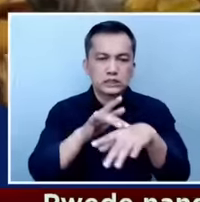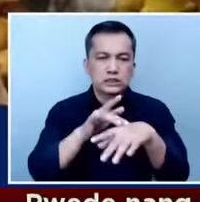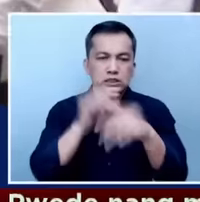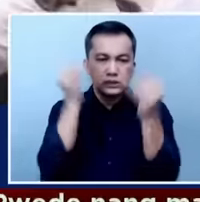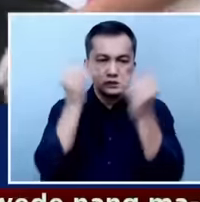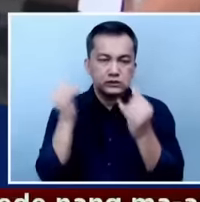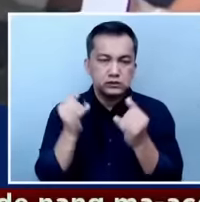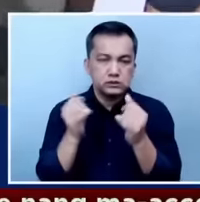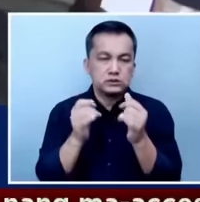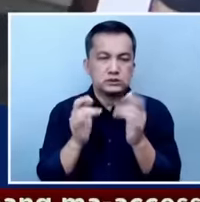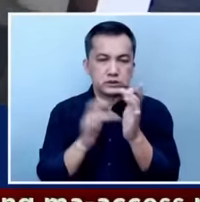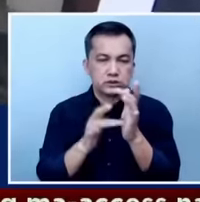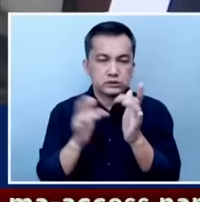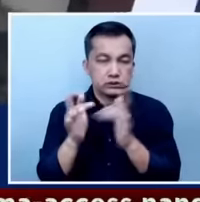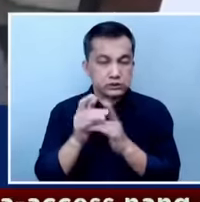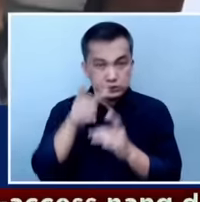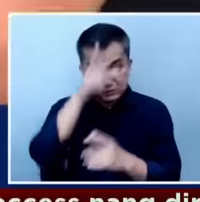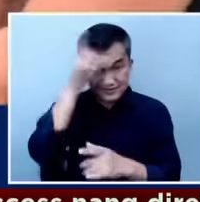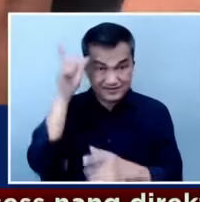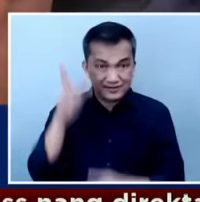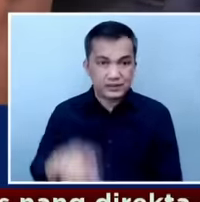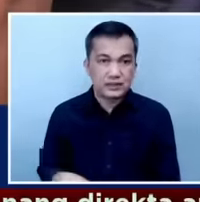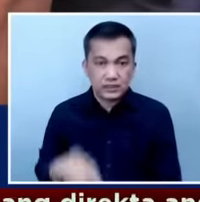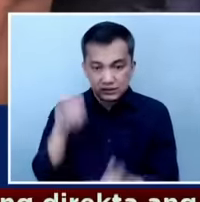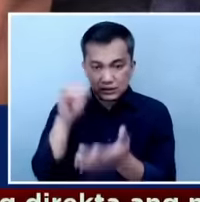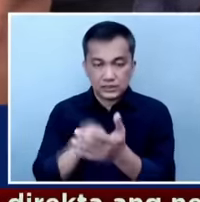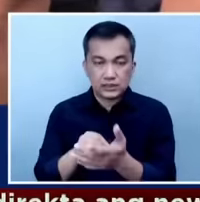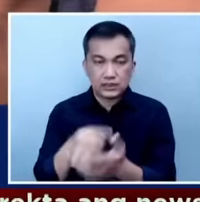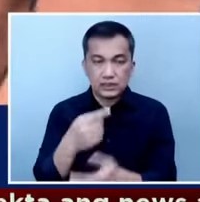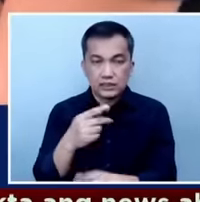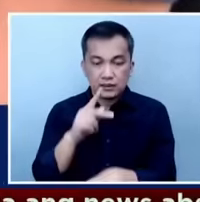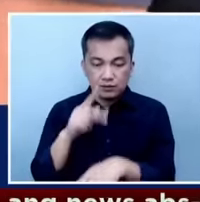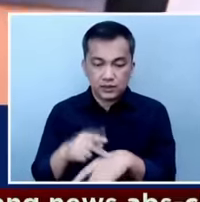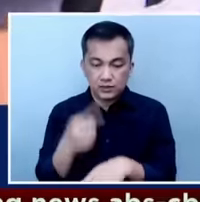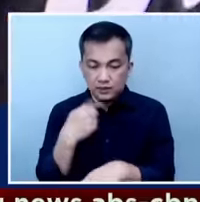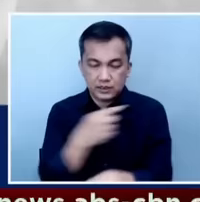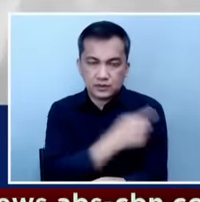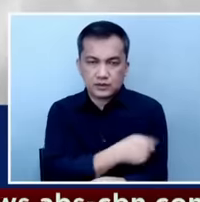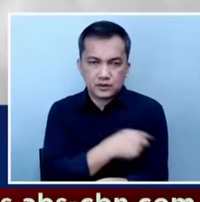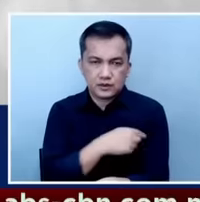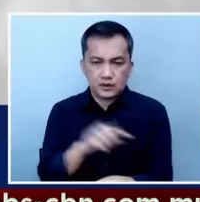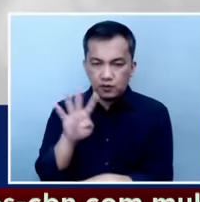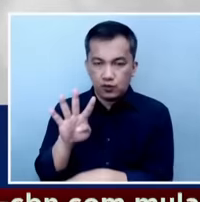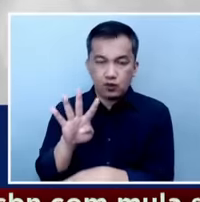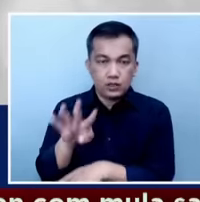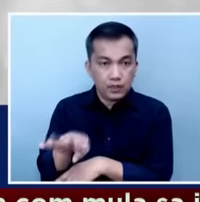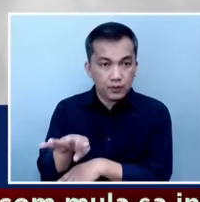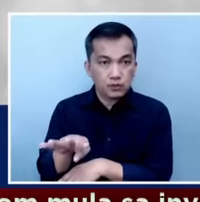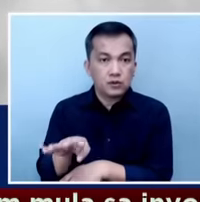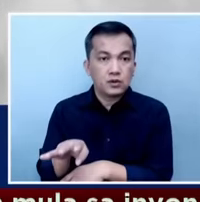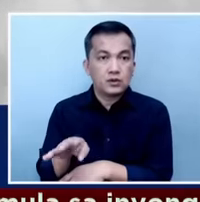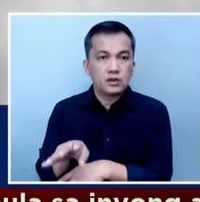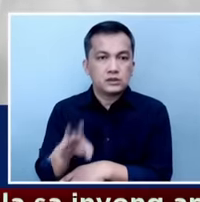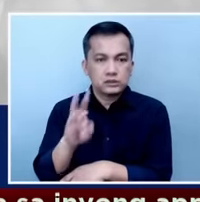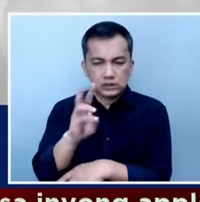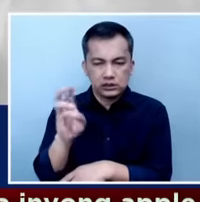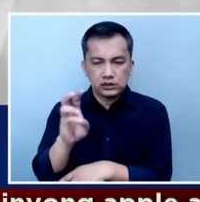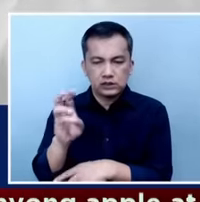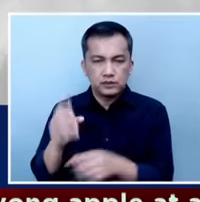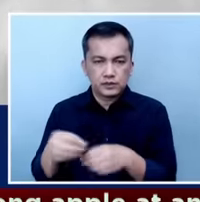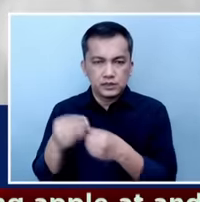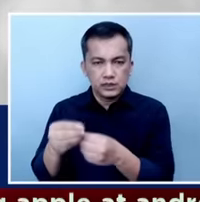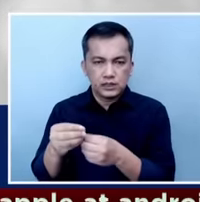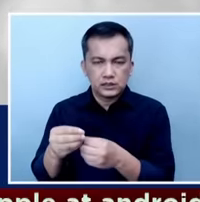puon. Sa tala ng Philippine Red Cross, hanggang alas 4 Martes ng hapon, higit 600 ang nabigyan ng